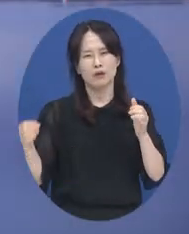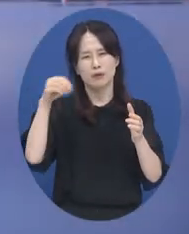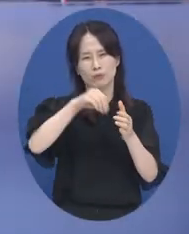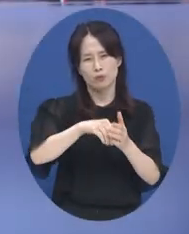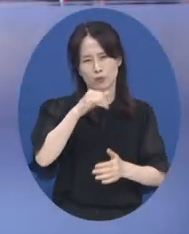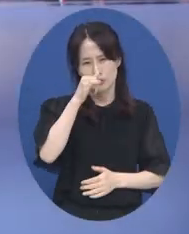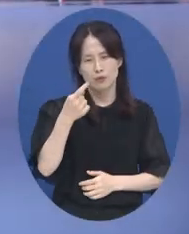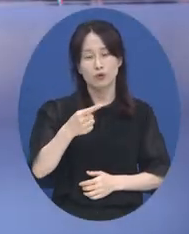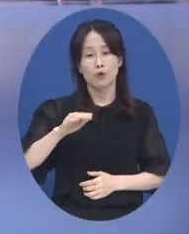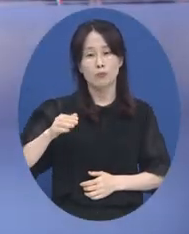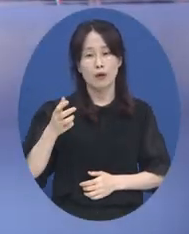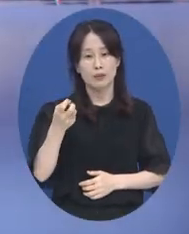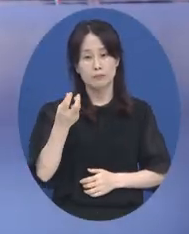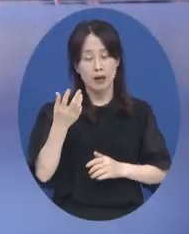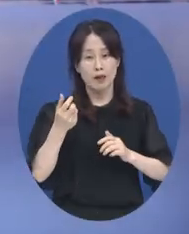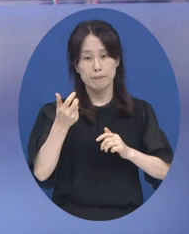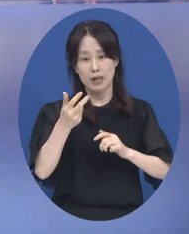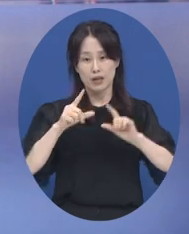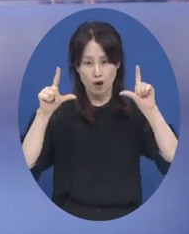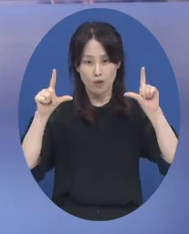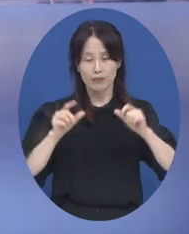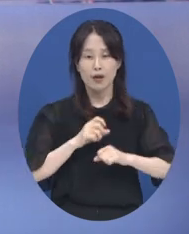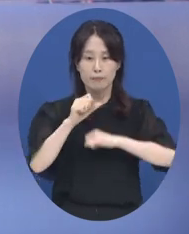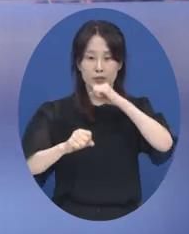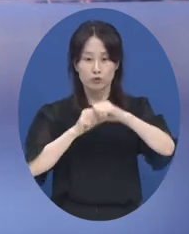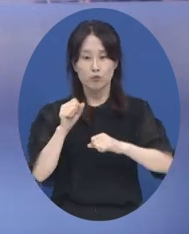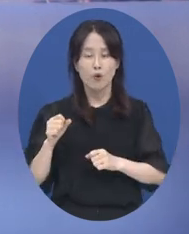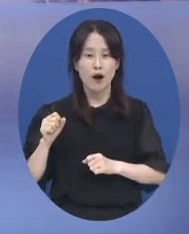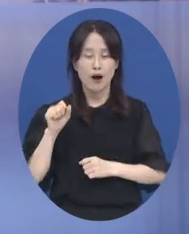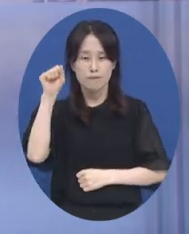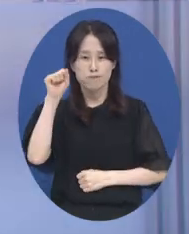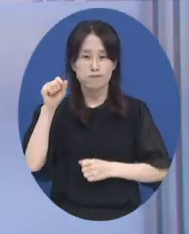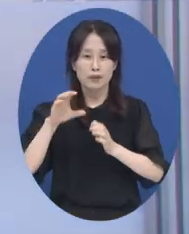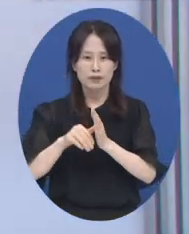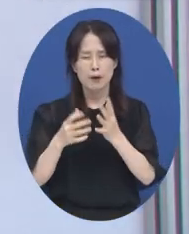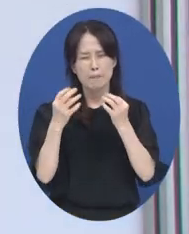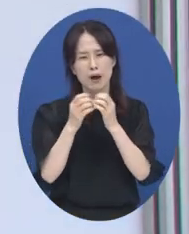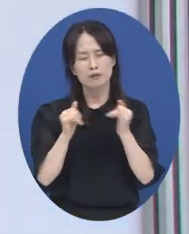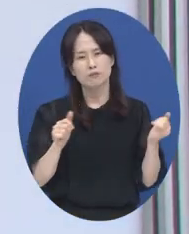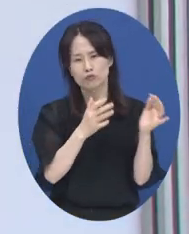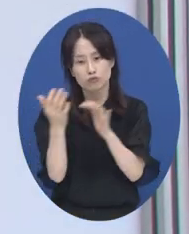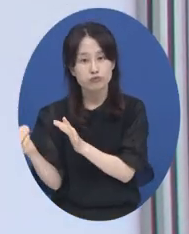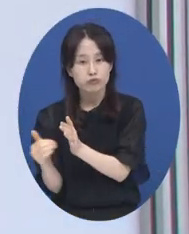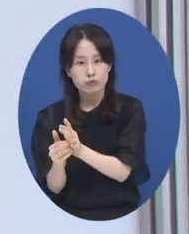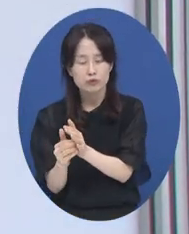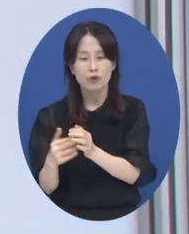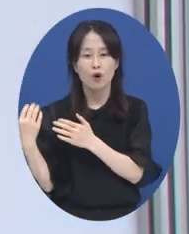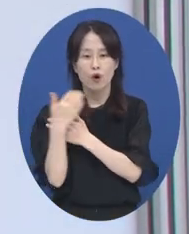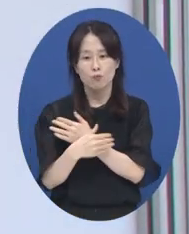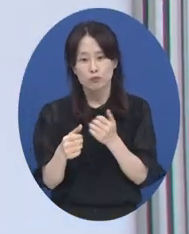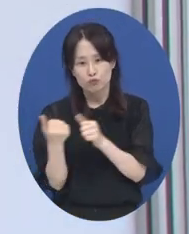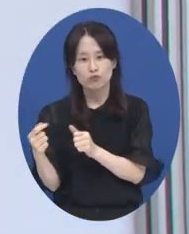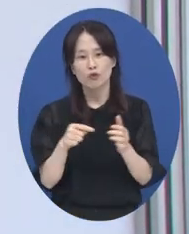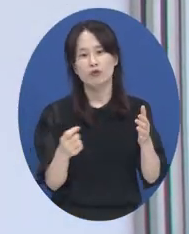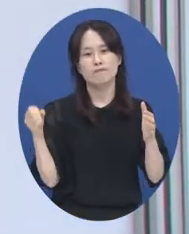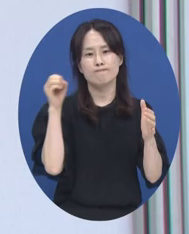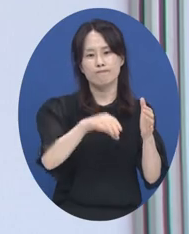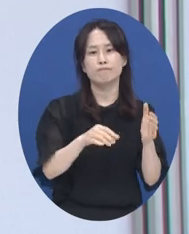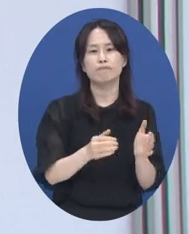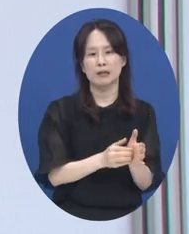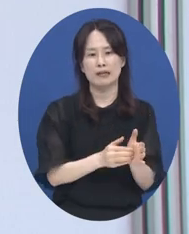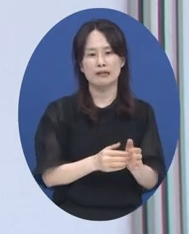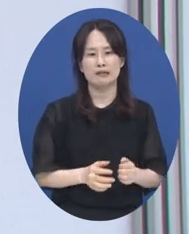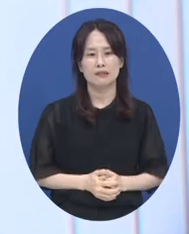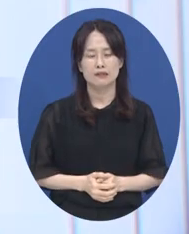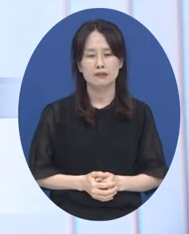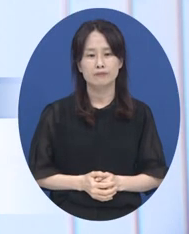품었습니다. 1988년 미얀마 민주화 시위 때 수천 명이 목숨을 잃었는데 시신 일부가 이곳에 던져진